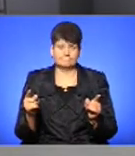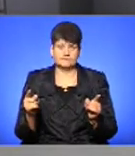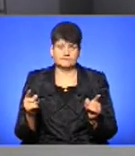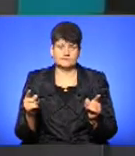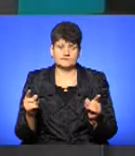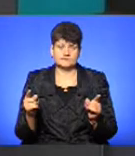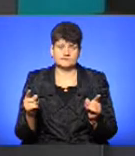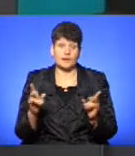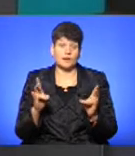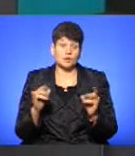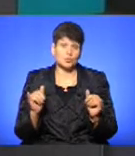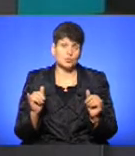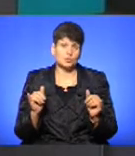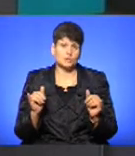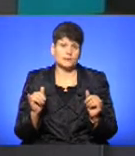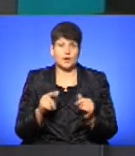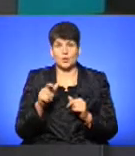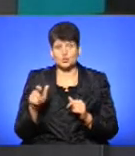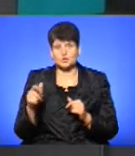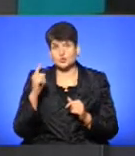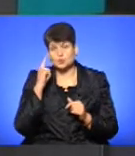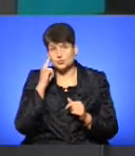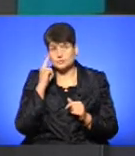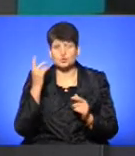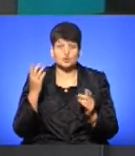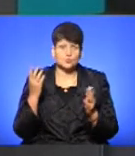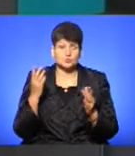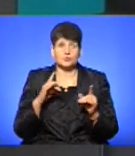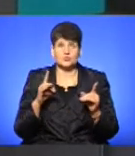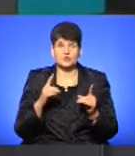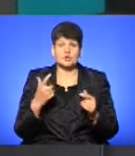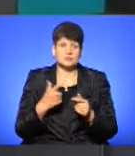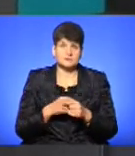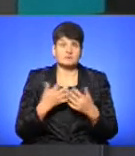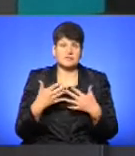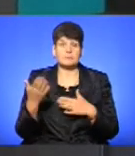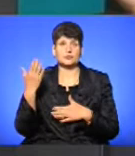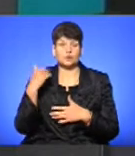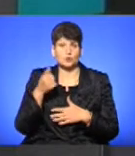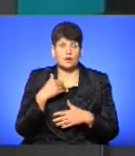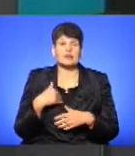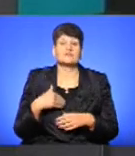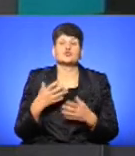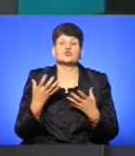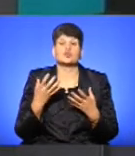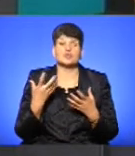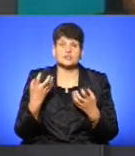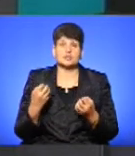можливо, люди ще думають, що, ну, ми вже щепилися там минулого року, навіщо нам